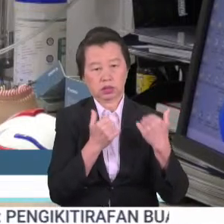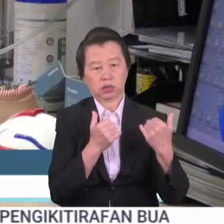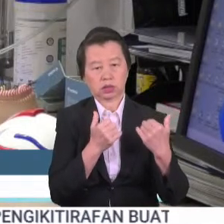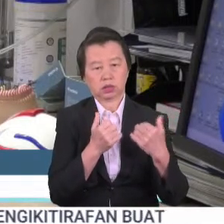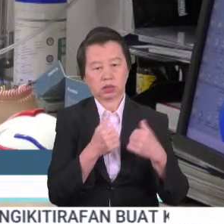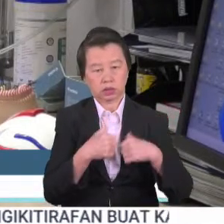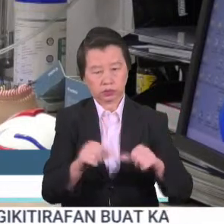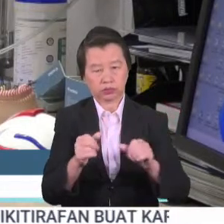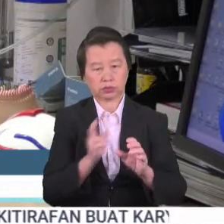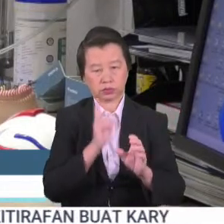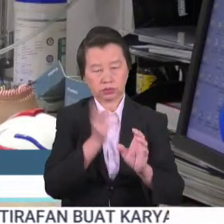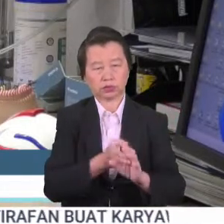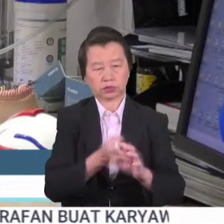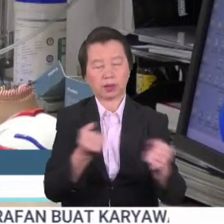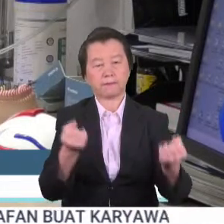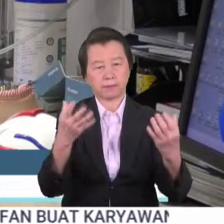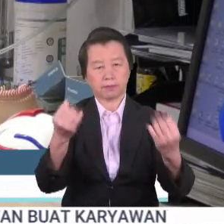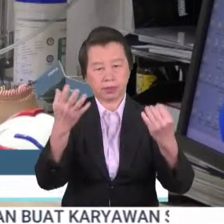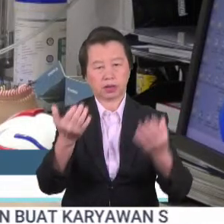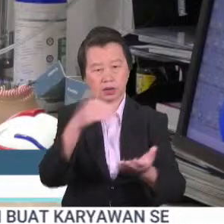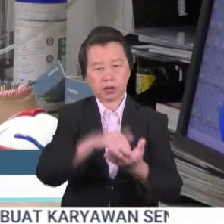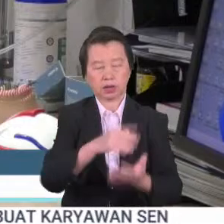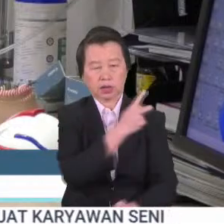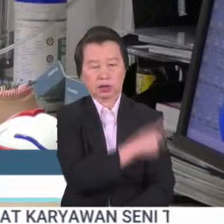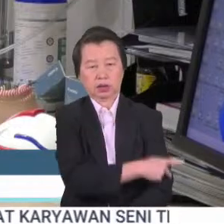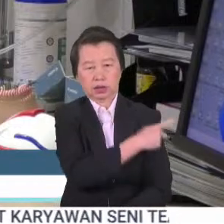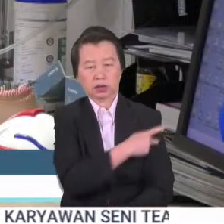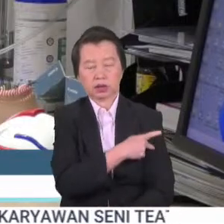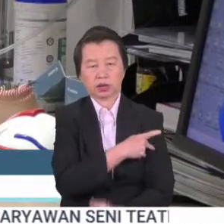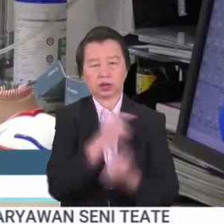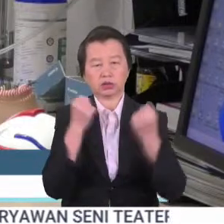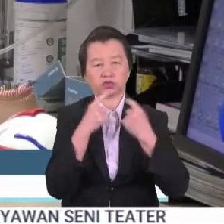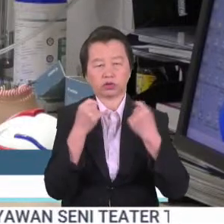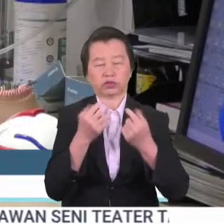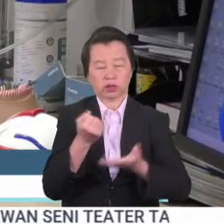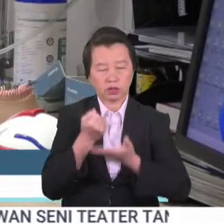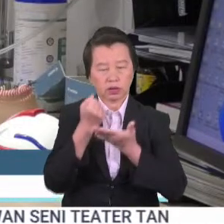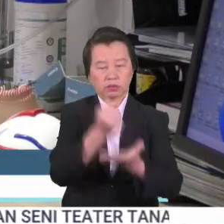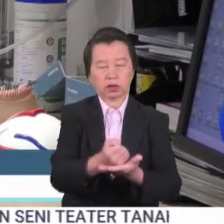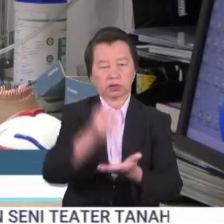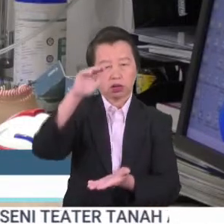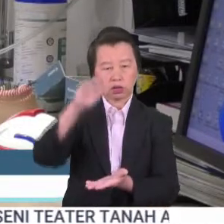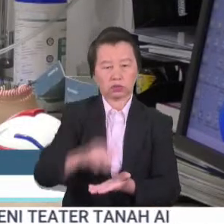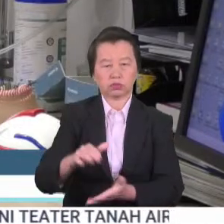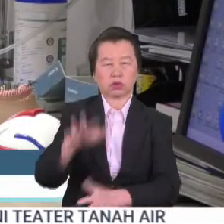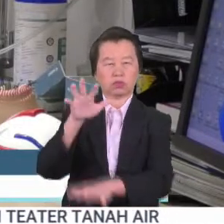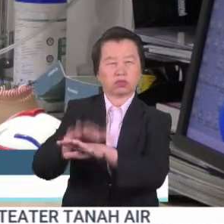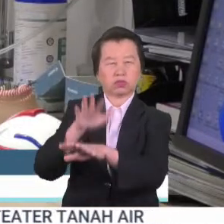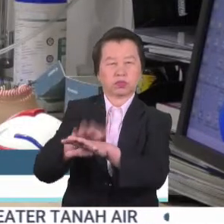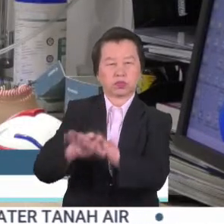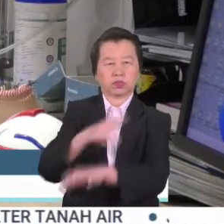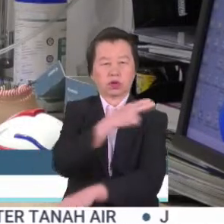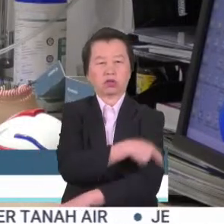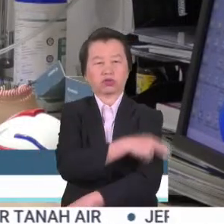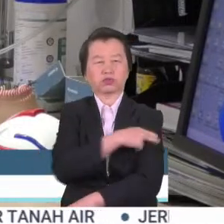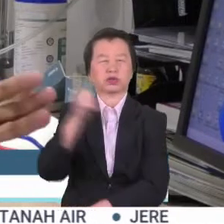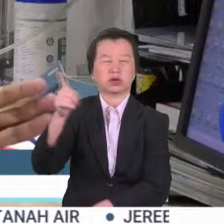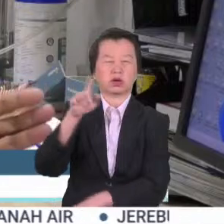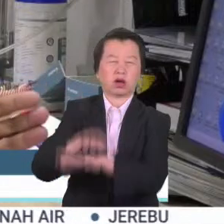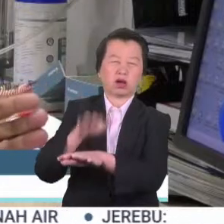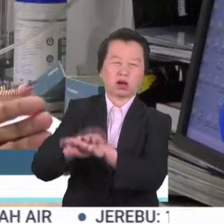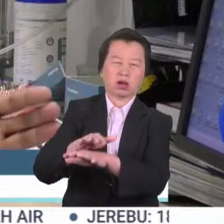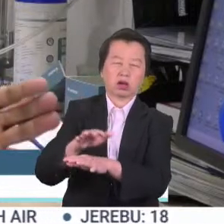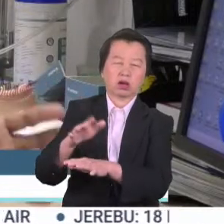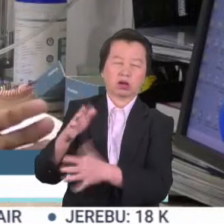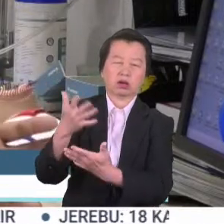kita turut sertakan lagi ramai private clinics dalam membantu mengurangkan kesesaran di hospital dan jumlah